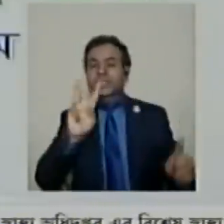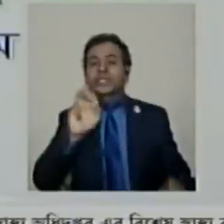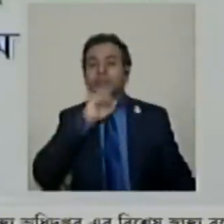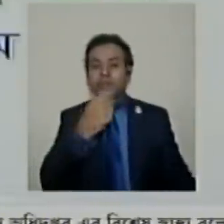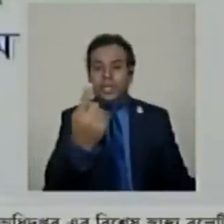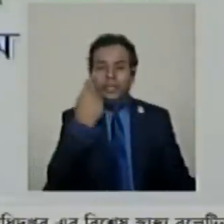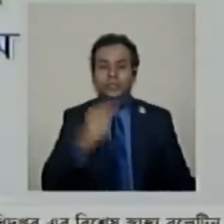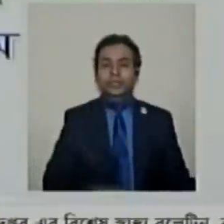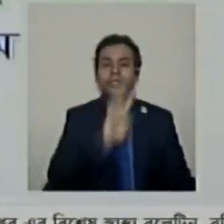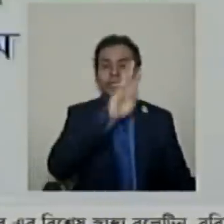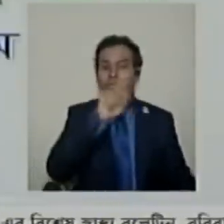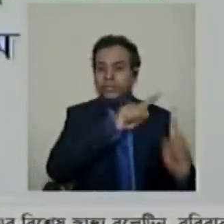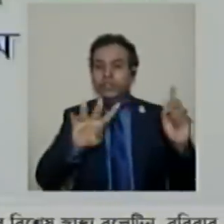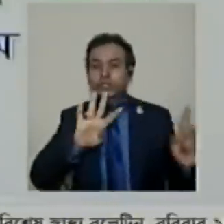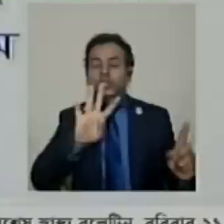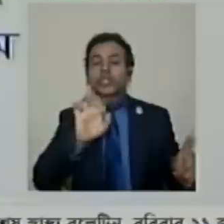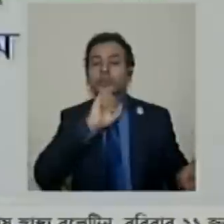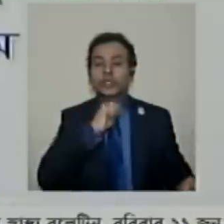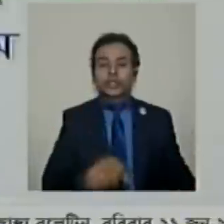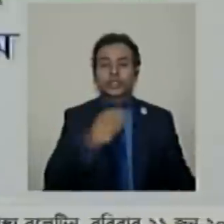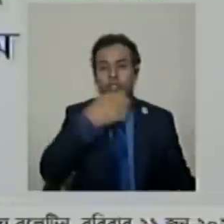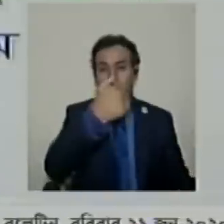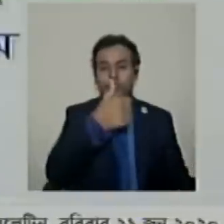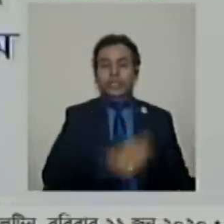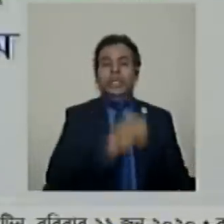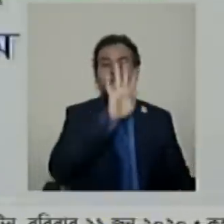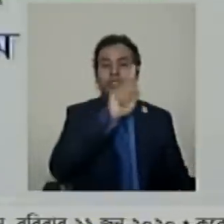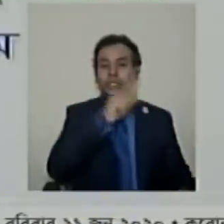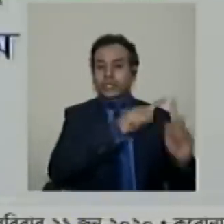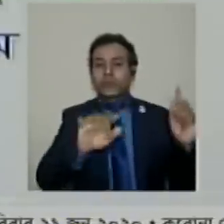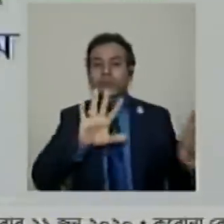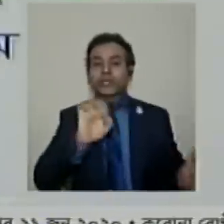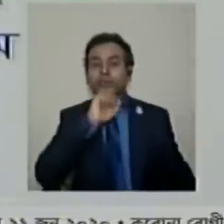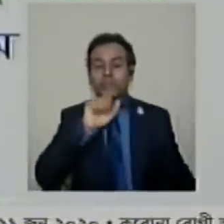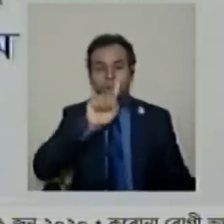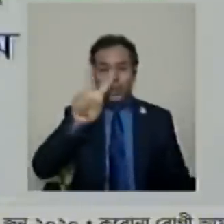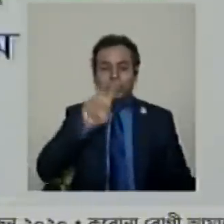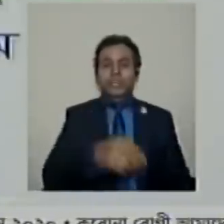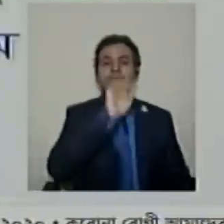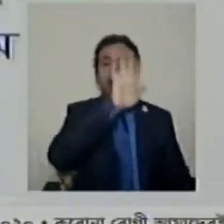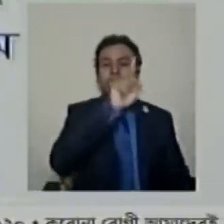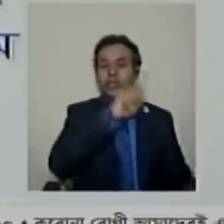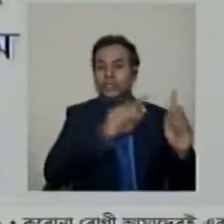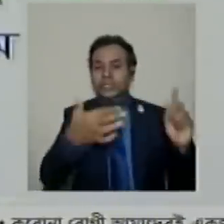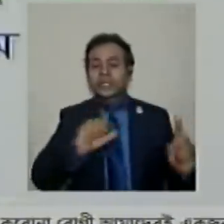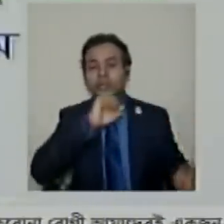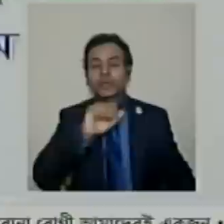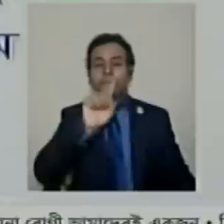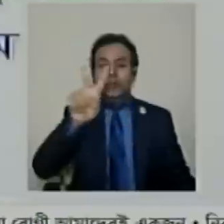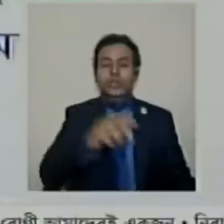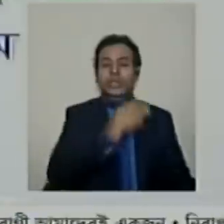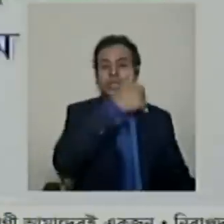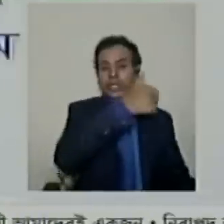বয়স বিভাজনে 0-10 বছরের মধ্যে 1 জন, 31-30 বছর 1 জন, 31-40 6 জন,